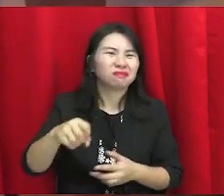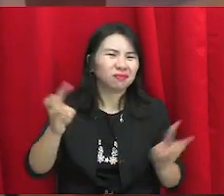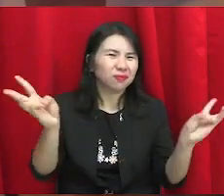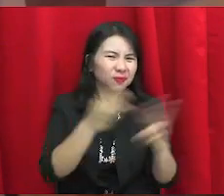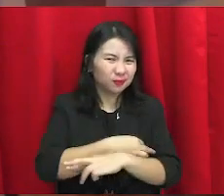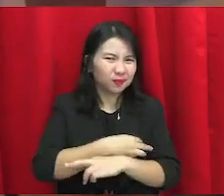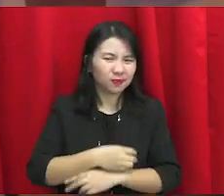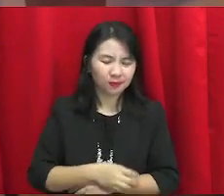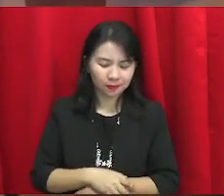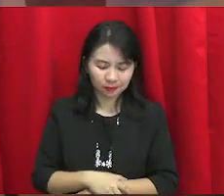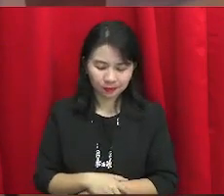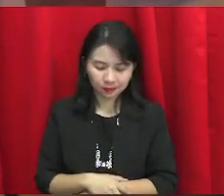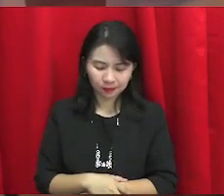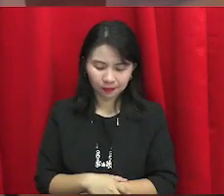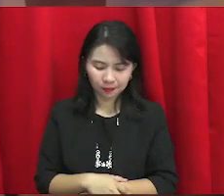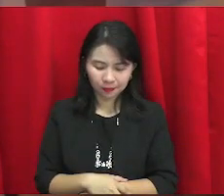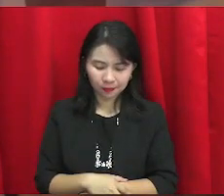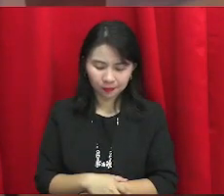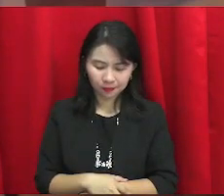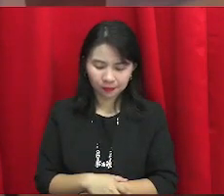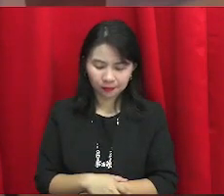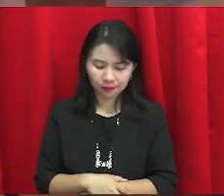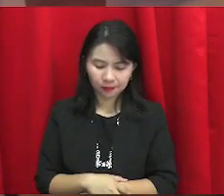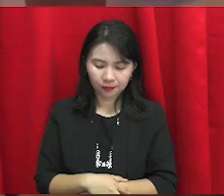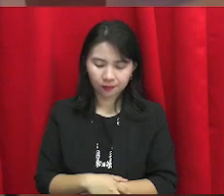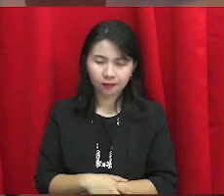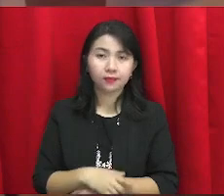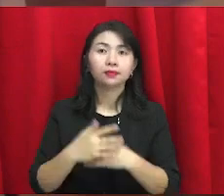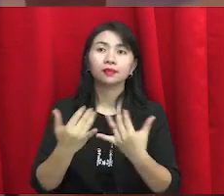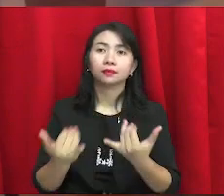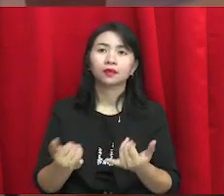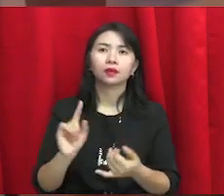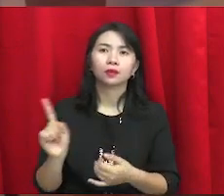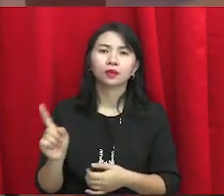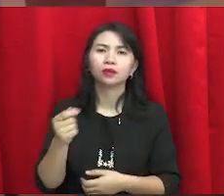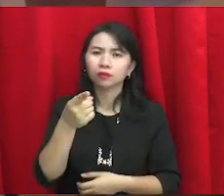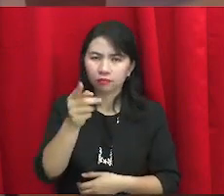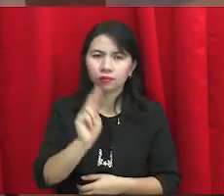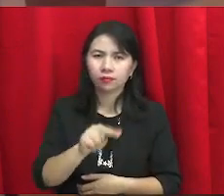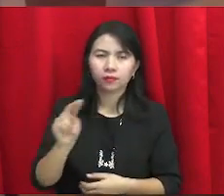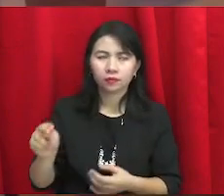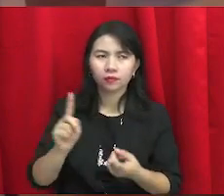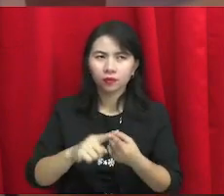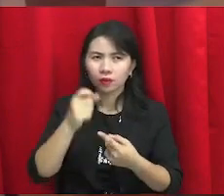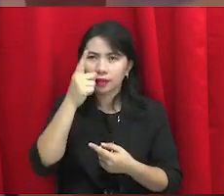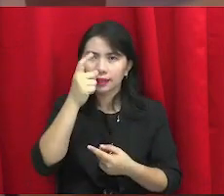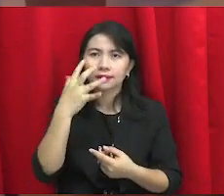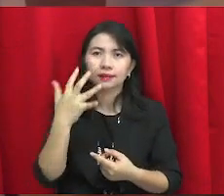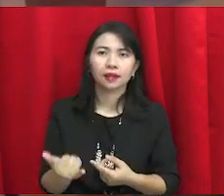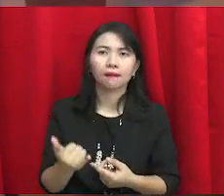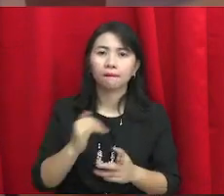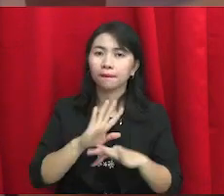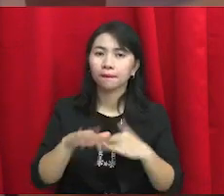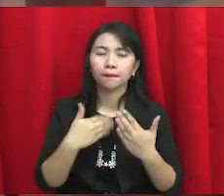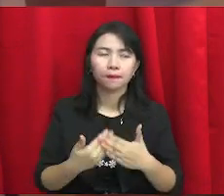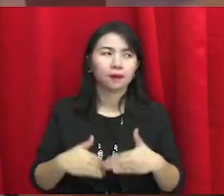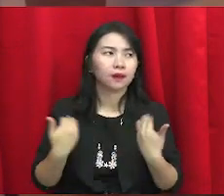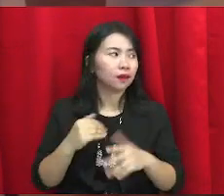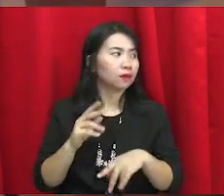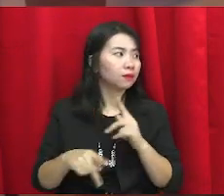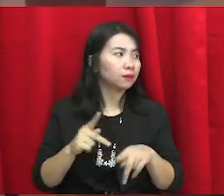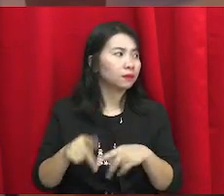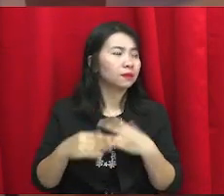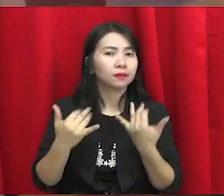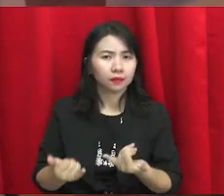Bihira yung ganun, lakas ng loob, Pastor. Yun ang matindi niyan. Ngayon, ang dapat maunawaan ng maraming kabataan, maraming mga